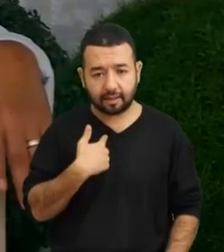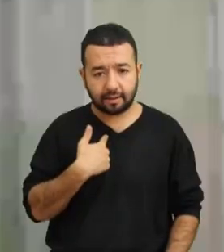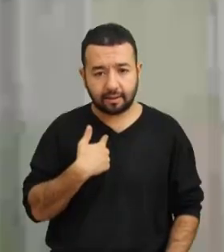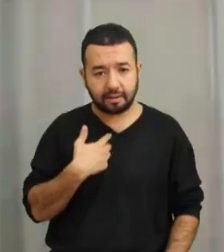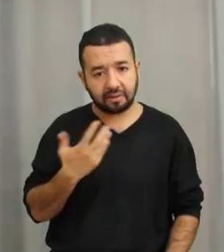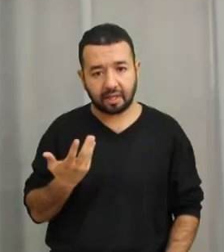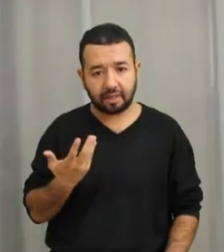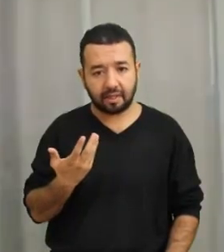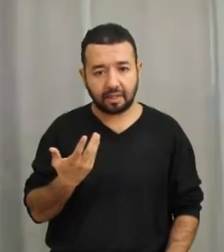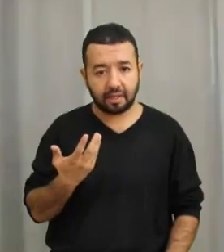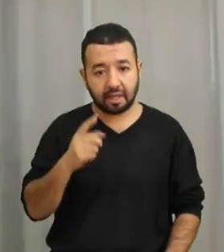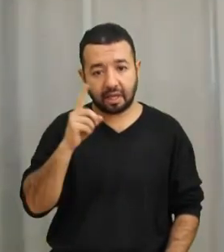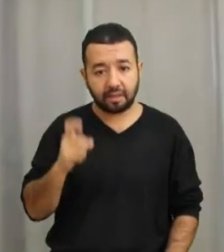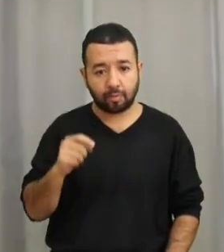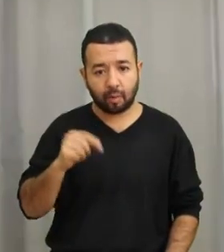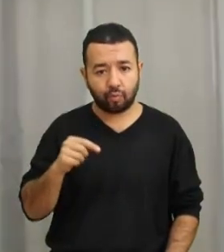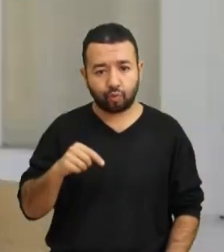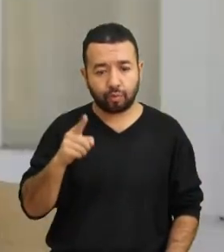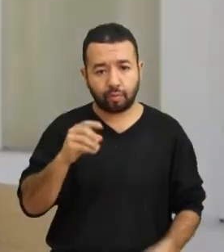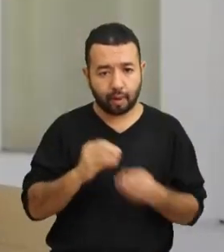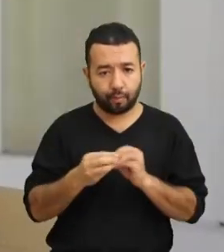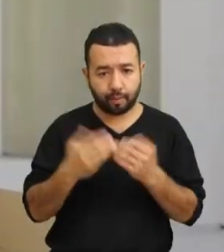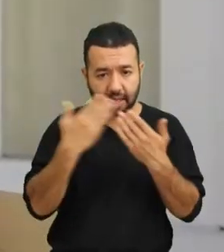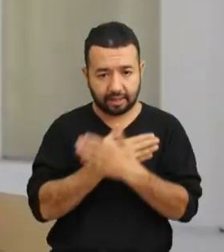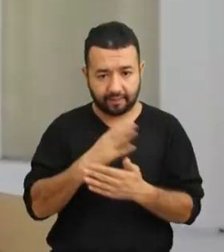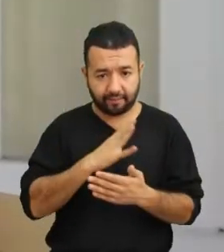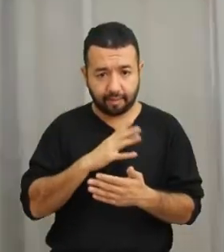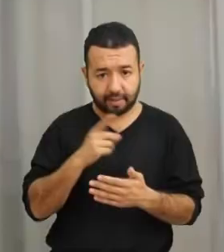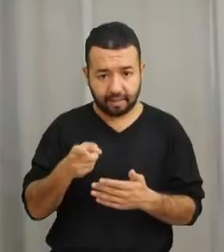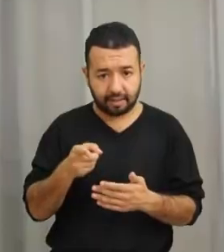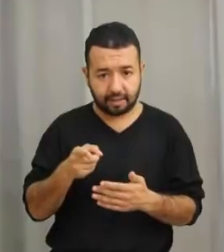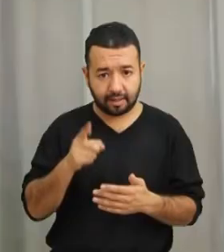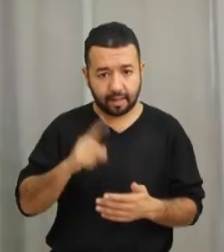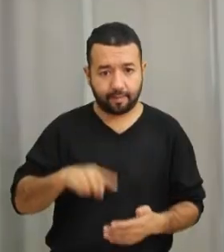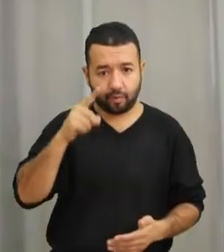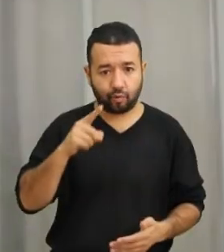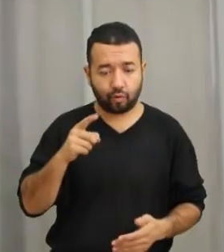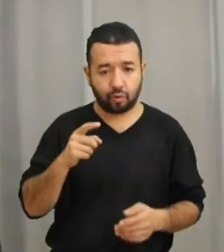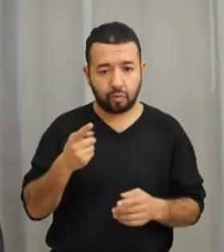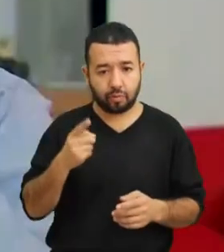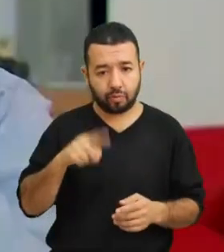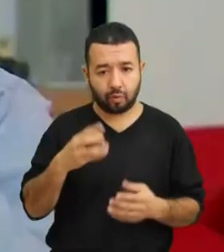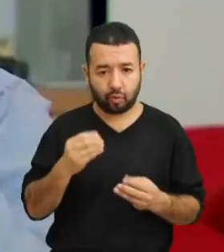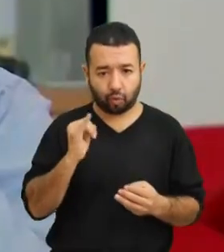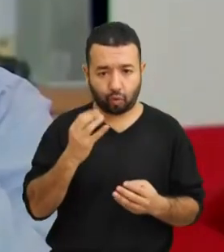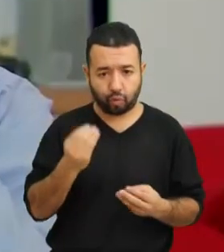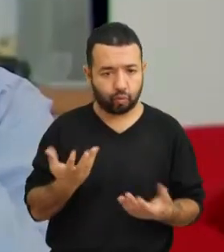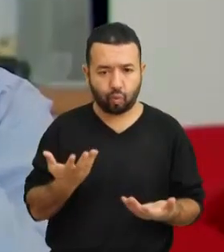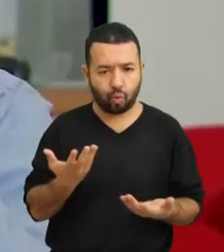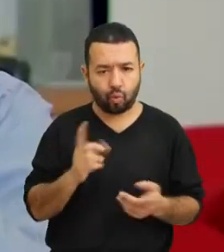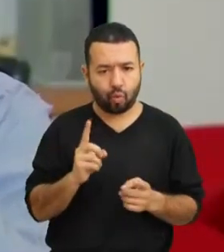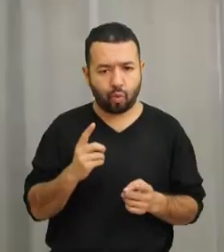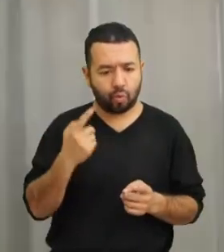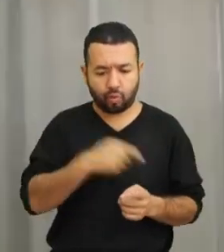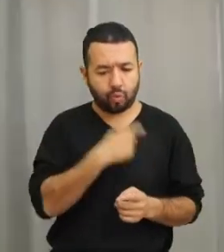yani acaba diyorum bugün başına ufak tefek aksilikler falan geldi mi canım? Hani bir talihsizlik falan. Yok, her